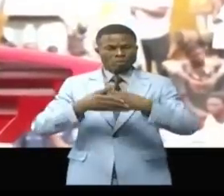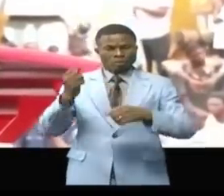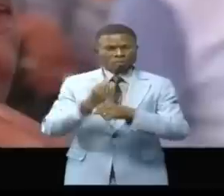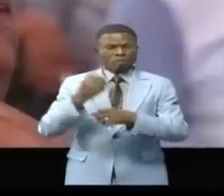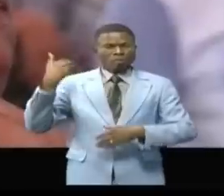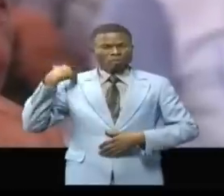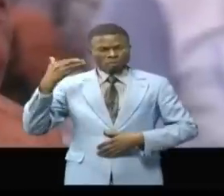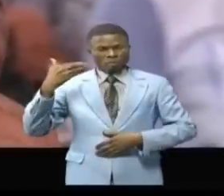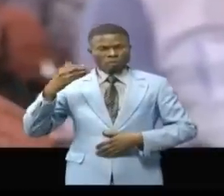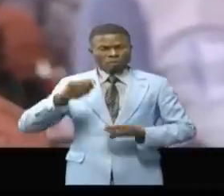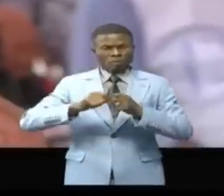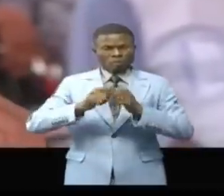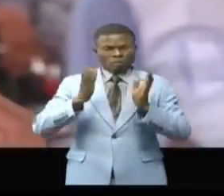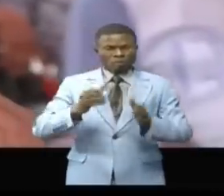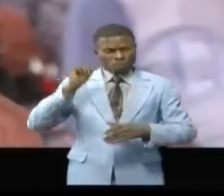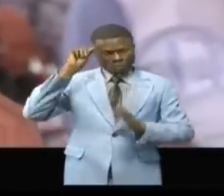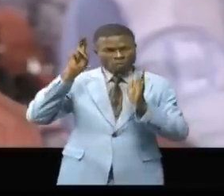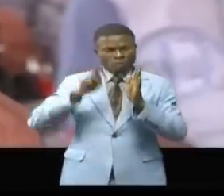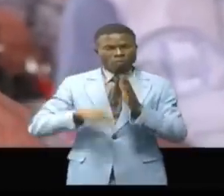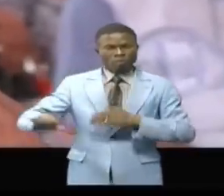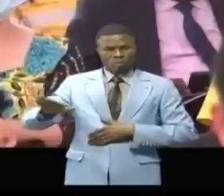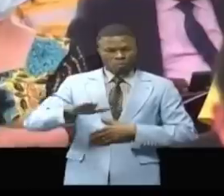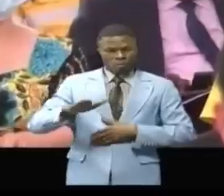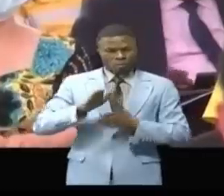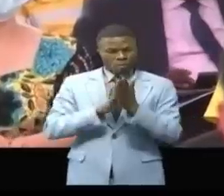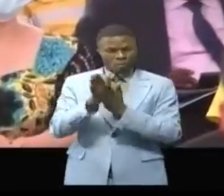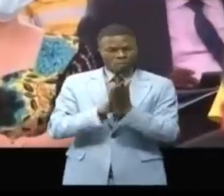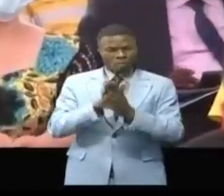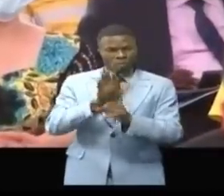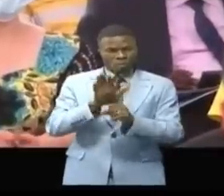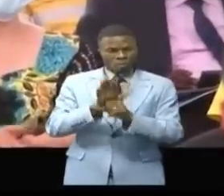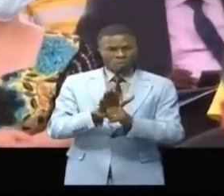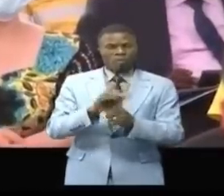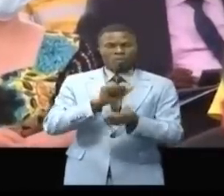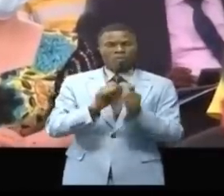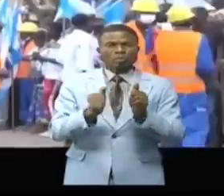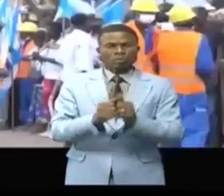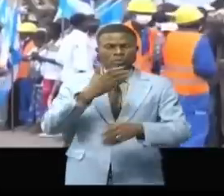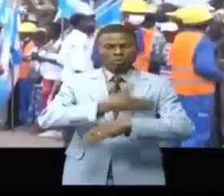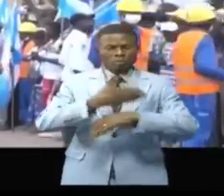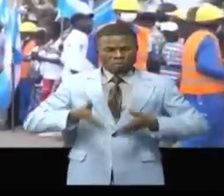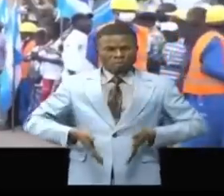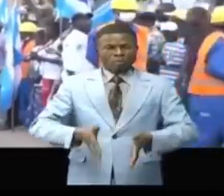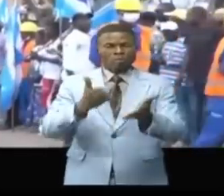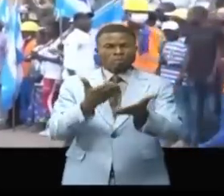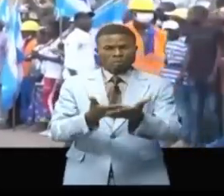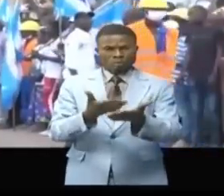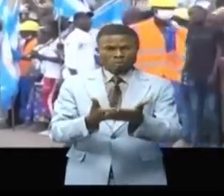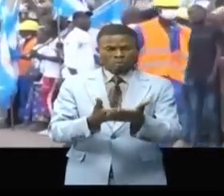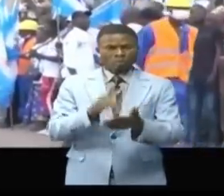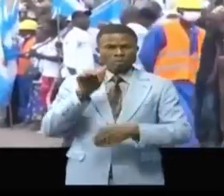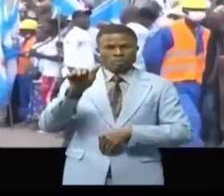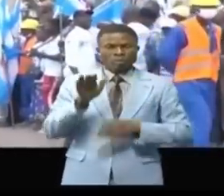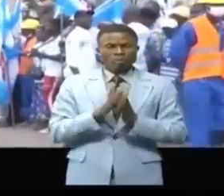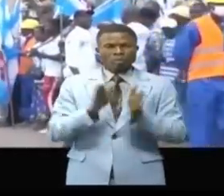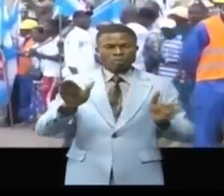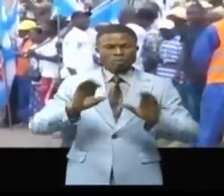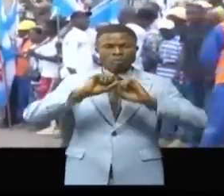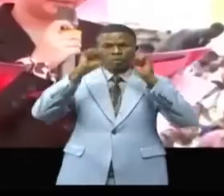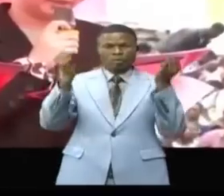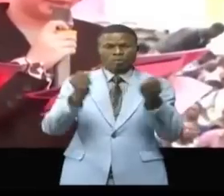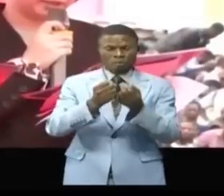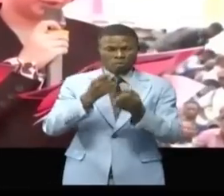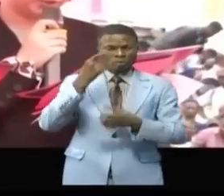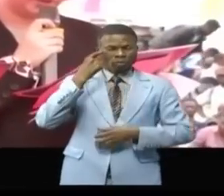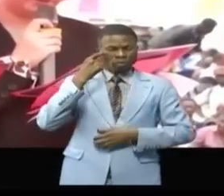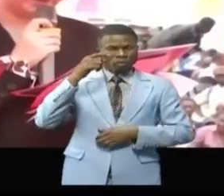réhabilitation, le gouvernement de la République attache une importance particulière au programme sino-congolais. Le directeur général de la Sicomine a